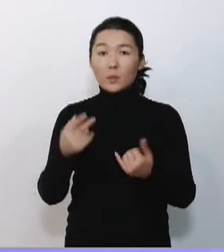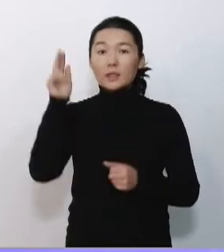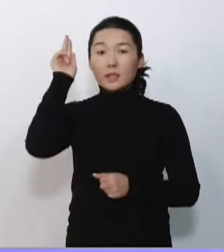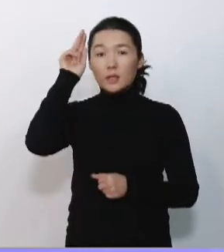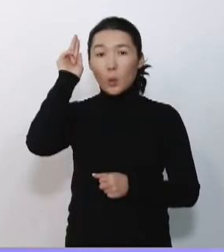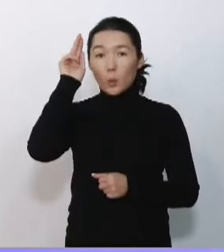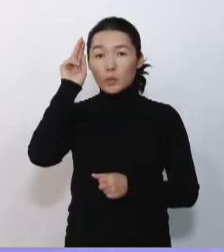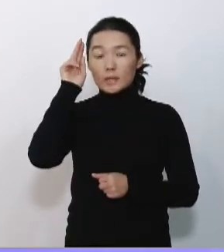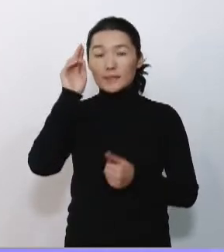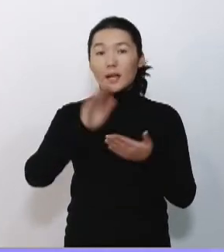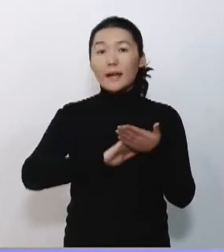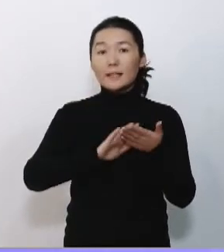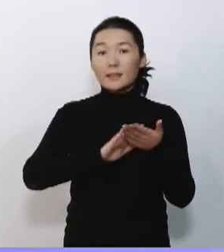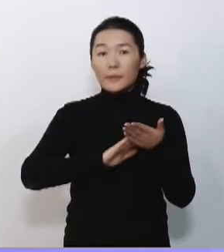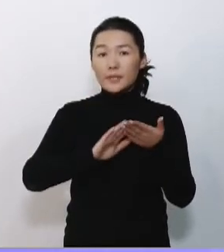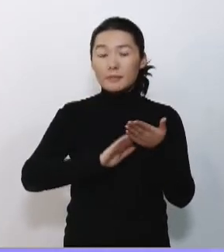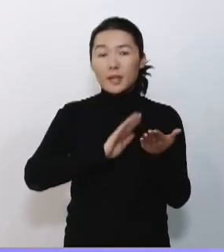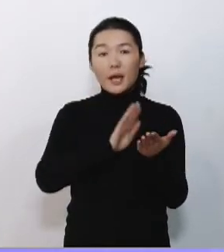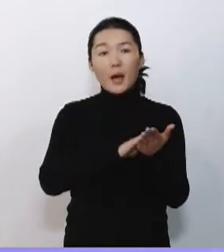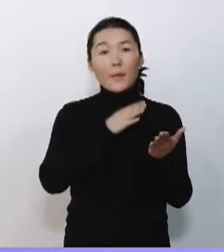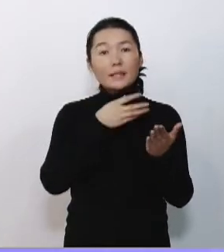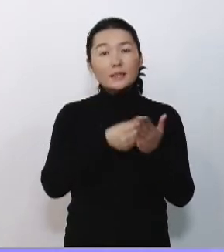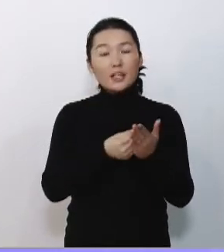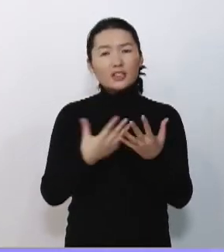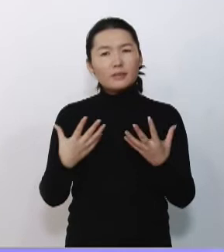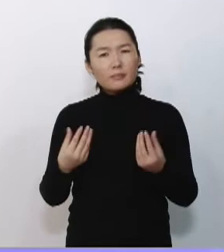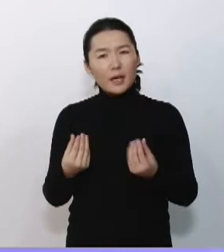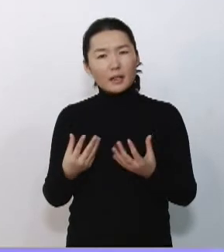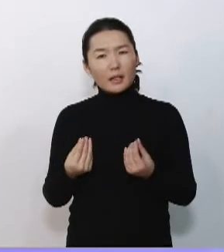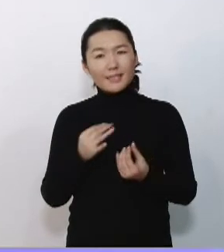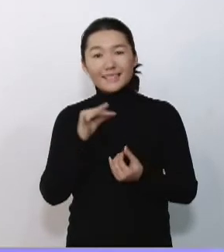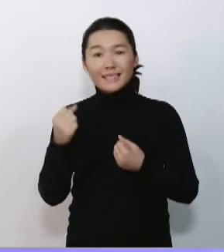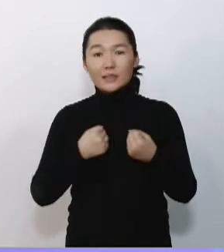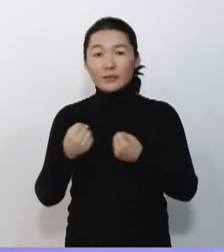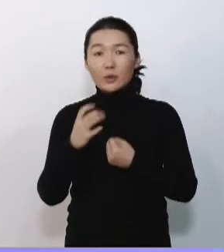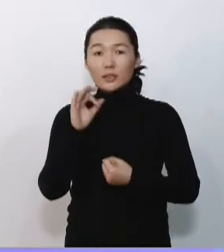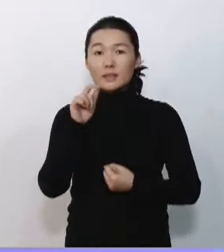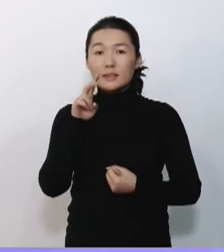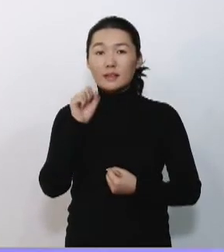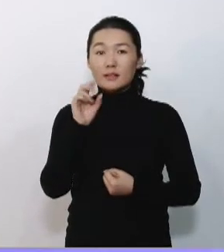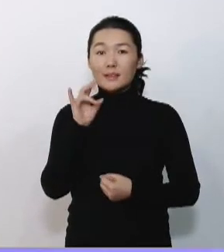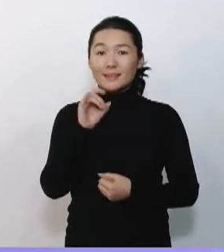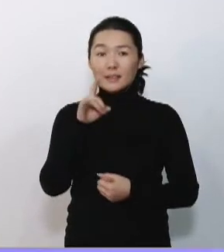научимся, как на письме обозначить мягкость и твердость согласных звуков.